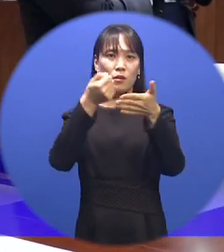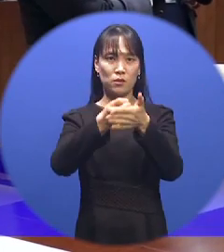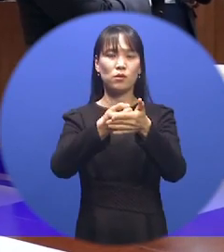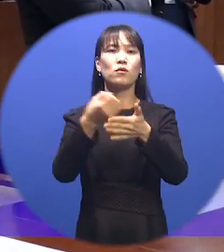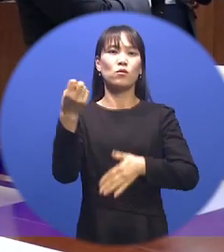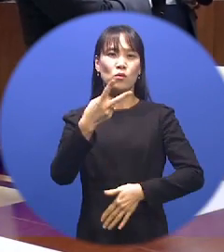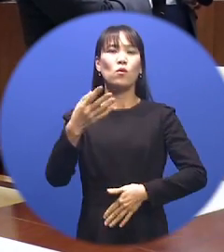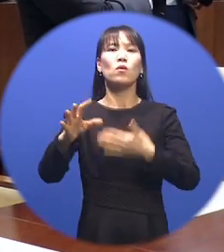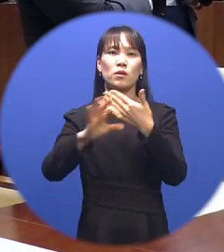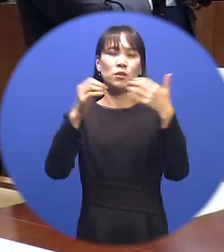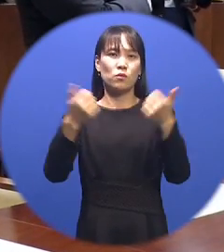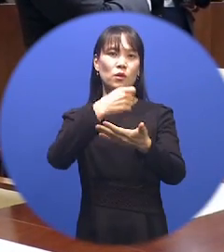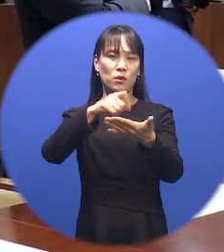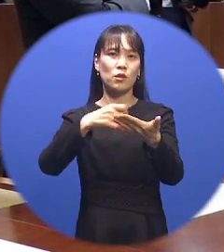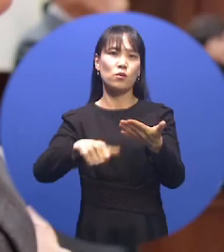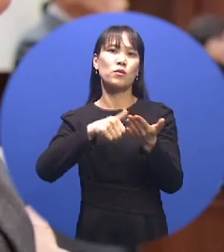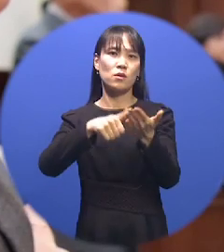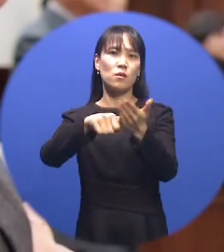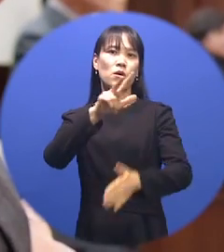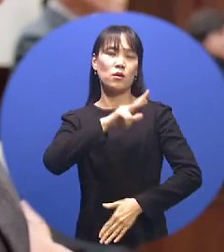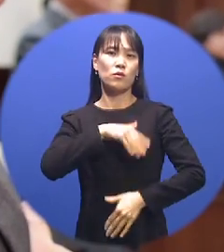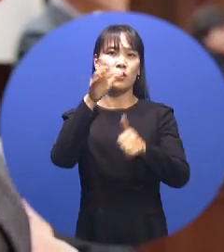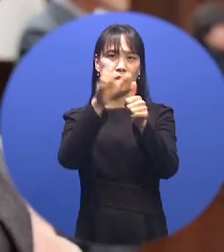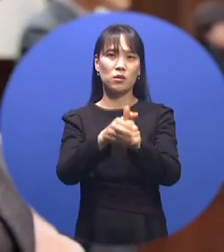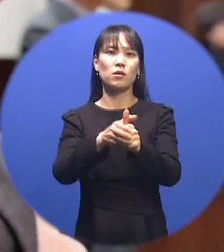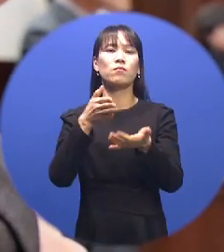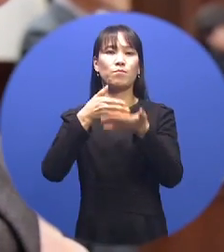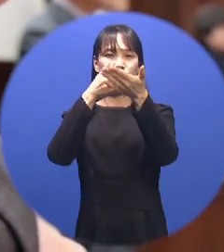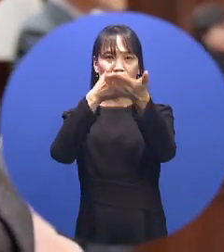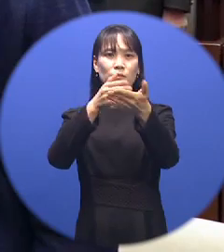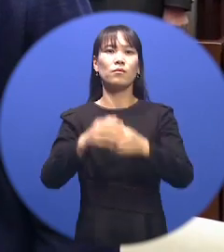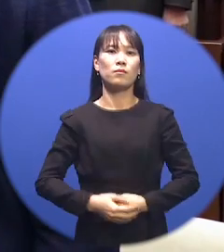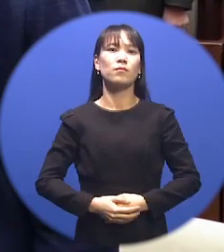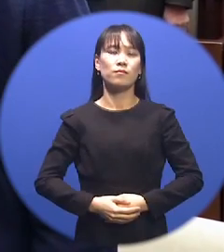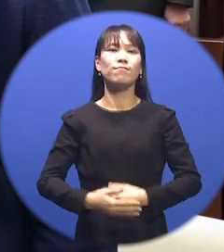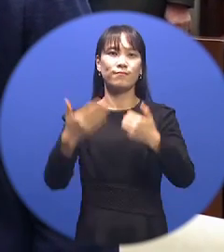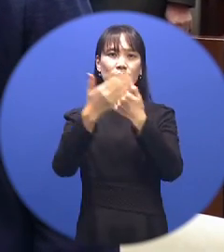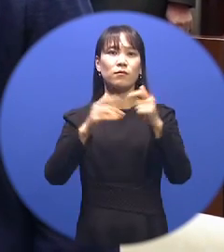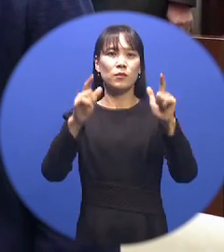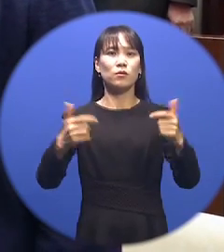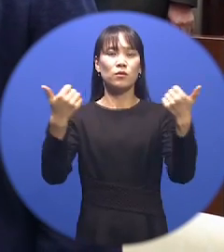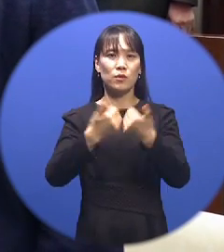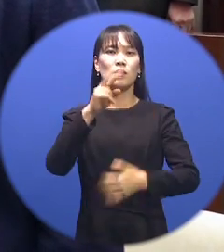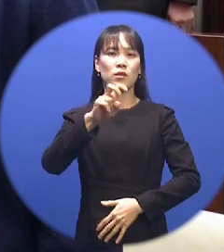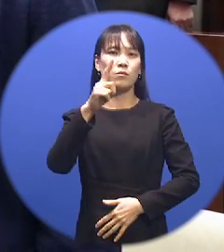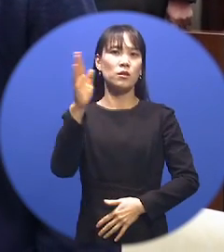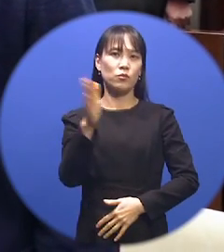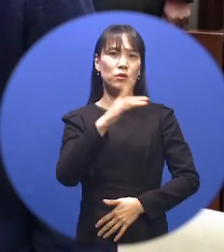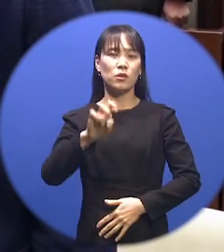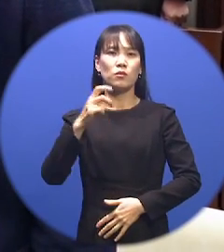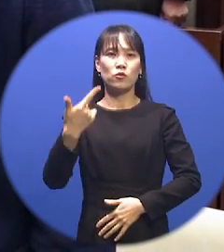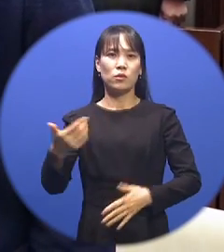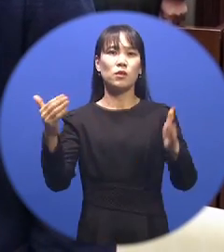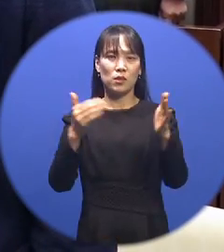결정의 건과 임시회 회의록 서명 의원 선임의 건이 상정됐는데요. 은평구 의회는